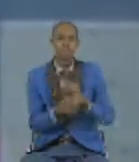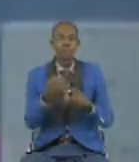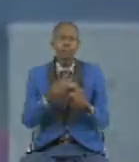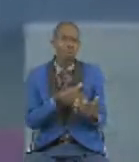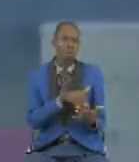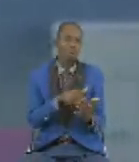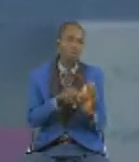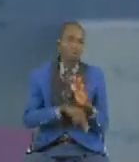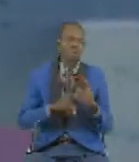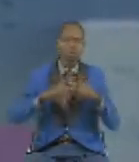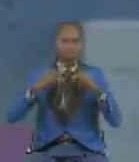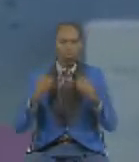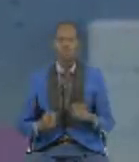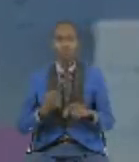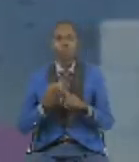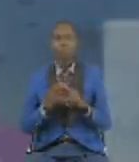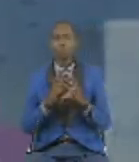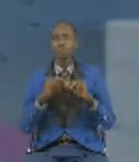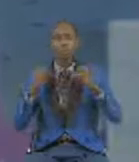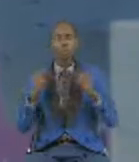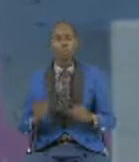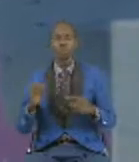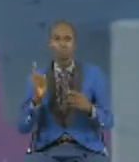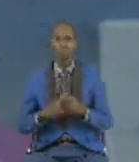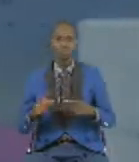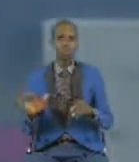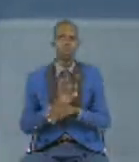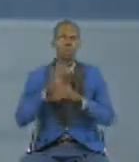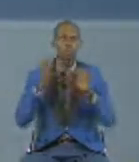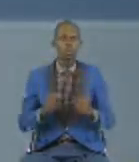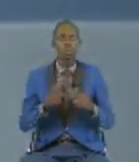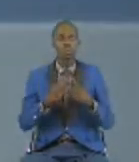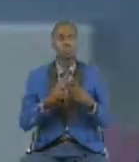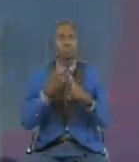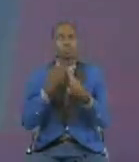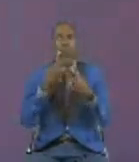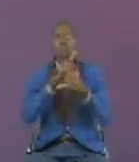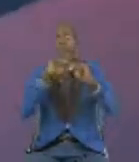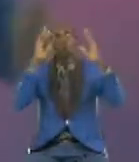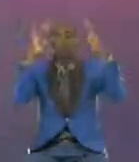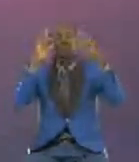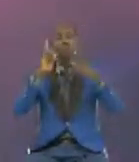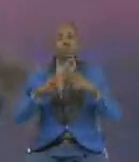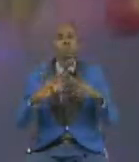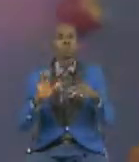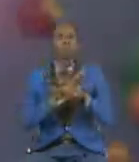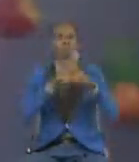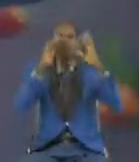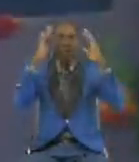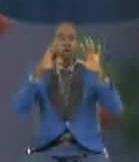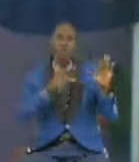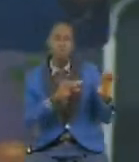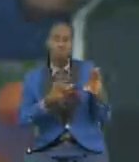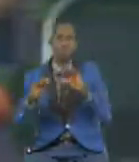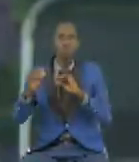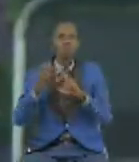d'impotence en force, de désespoir en espoir. Et ils étaient donc transformés